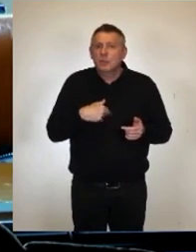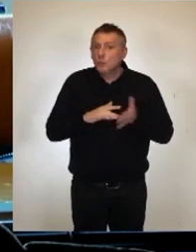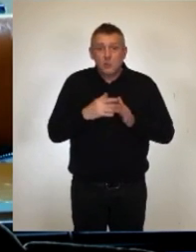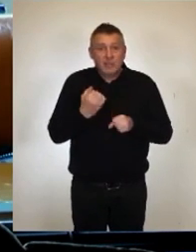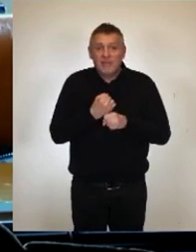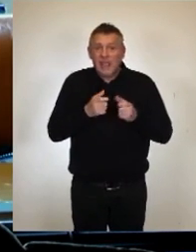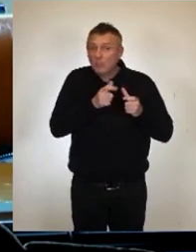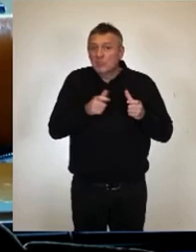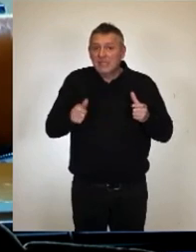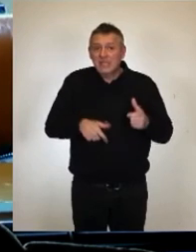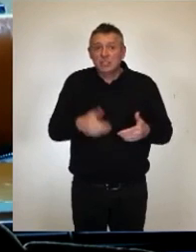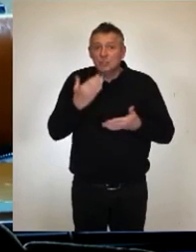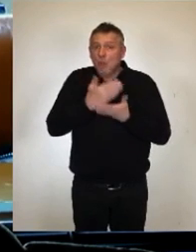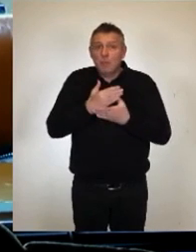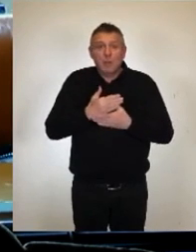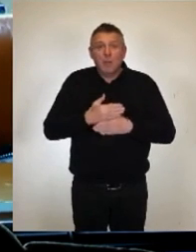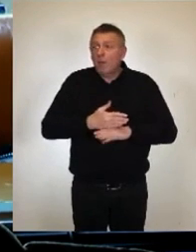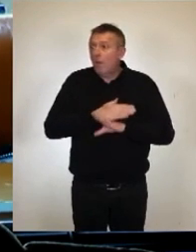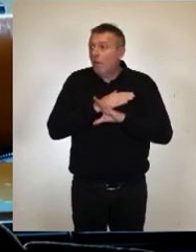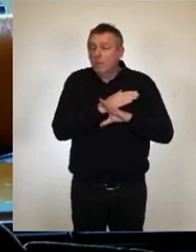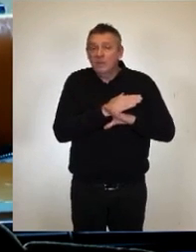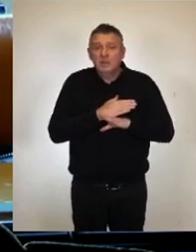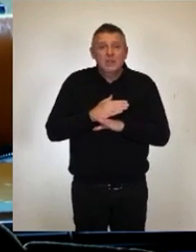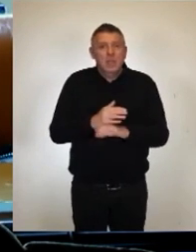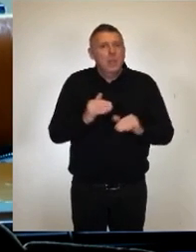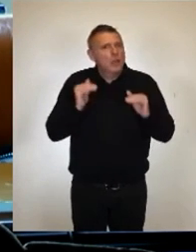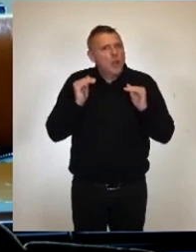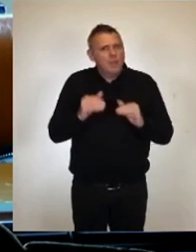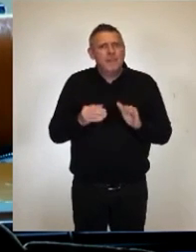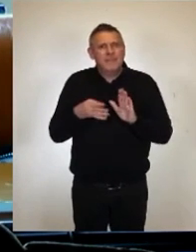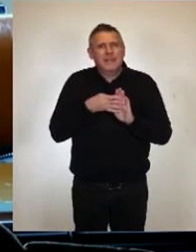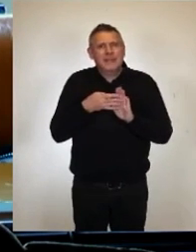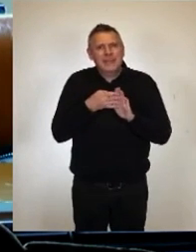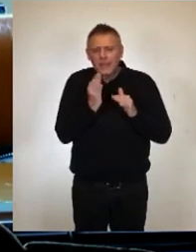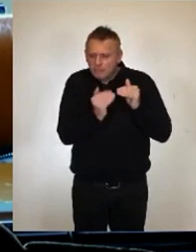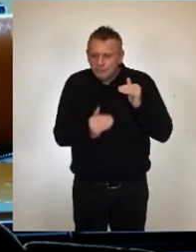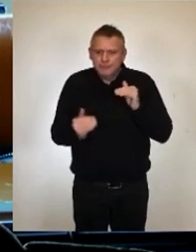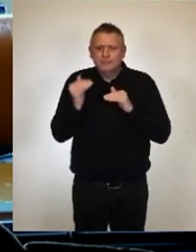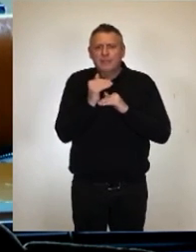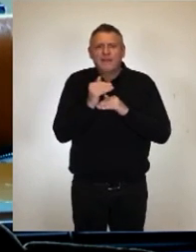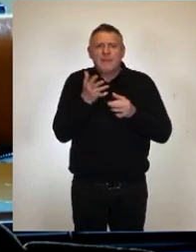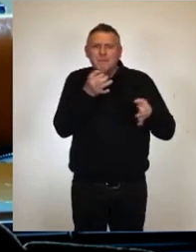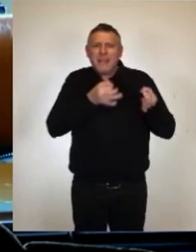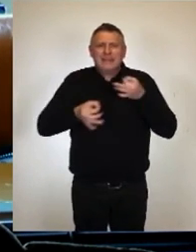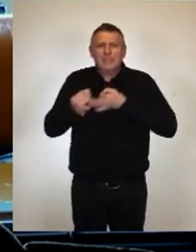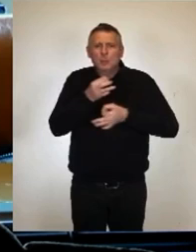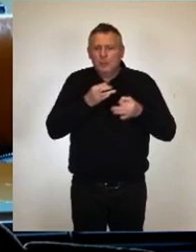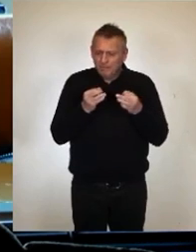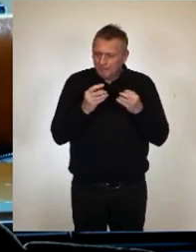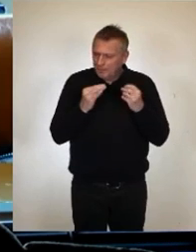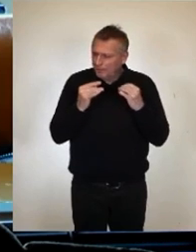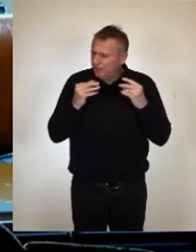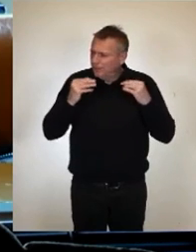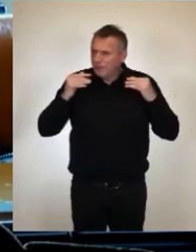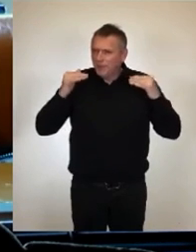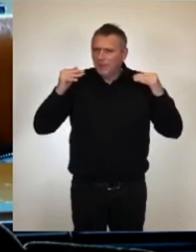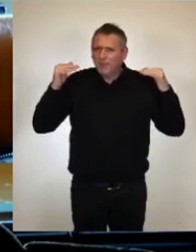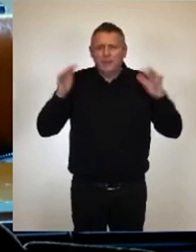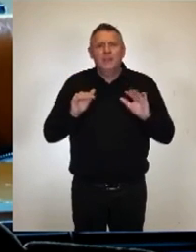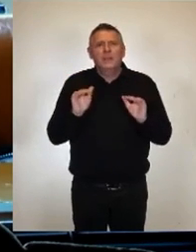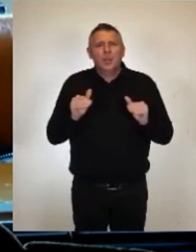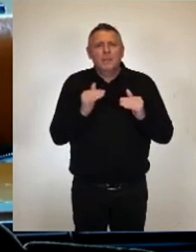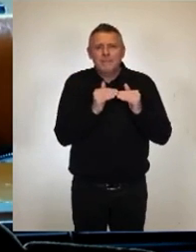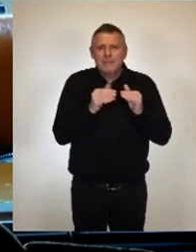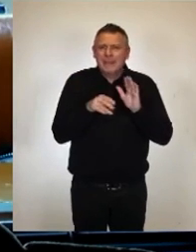stoppée, on est quand même au-dessus des critères, notamment s'agissant des particules. Donc ça doit nous questionner parce